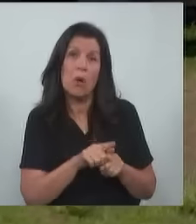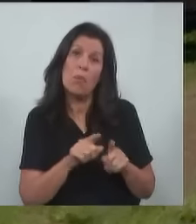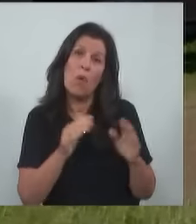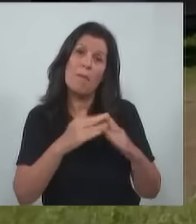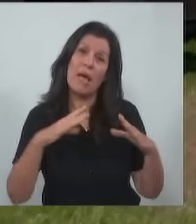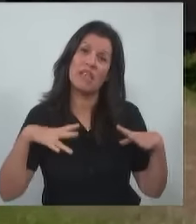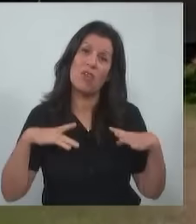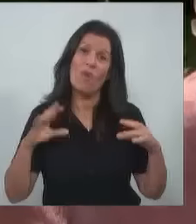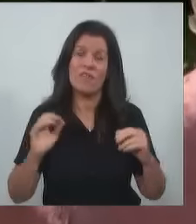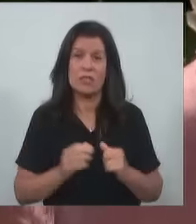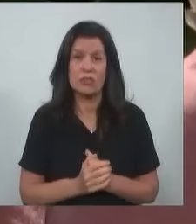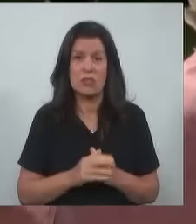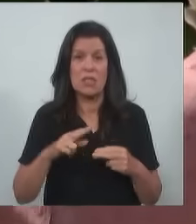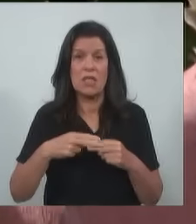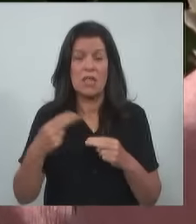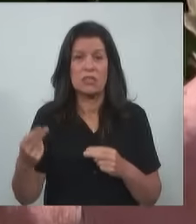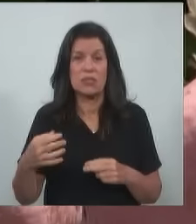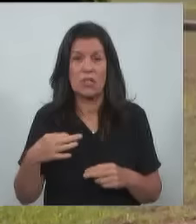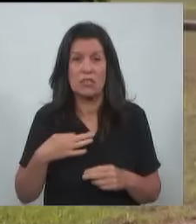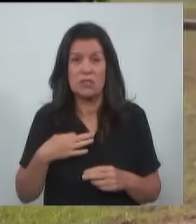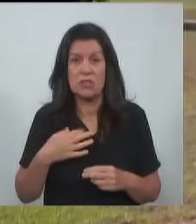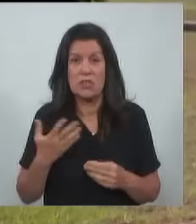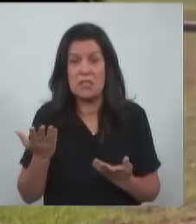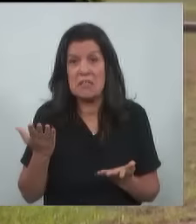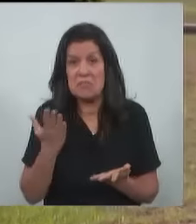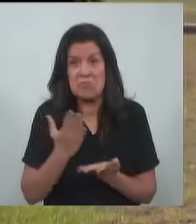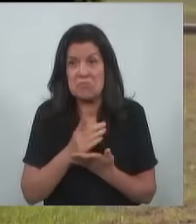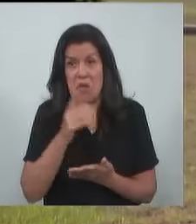השכן שלי מכיר המשותף, כבר כמה שנים הוא עומד ריק.